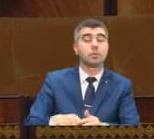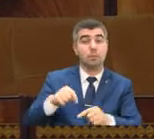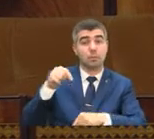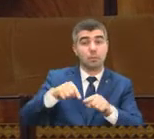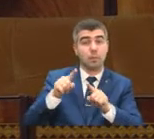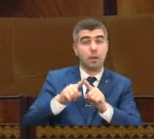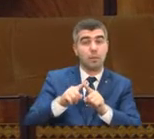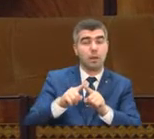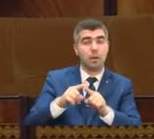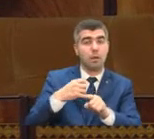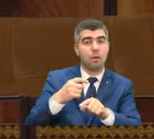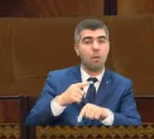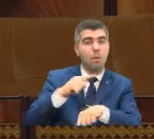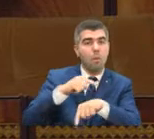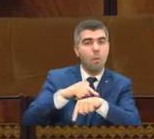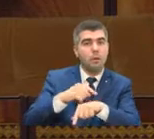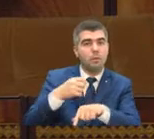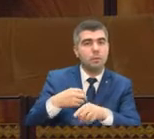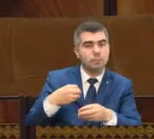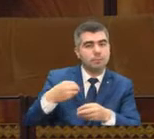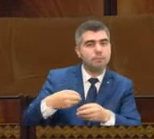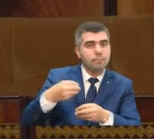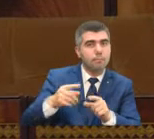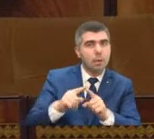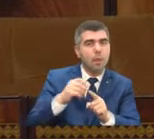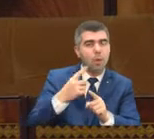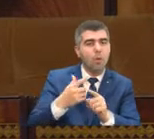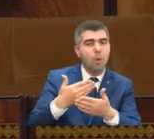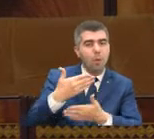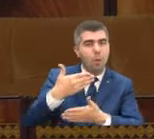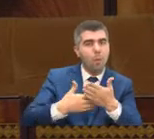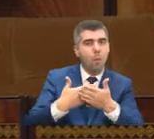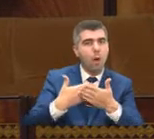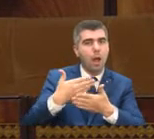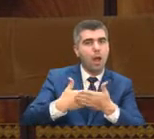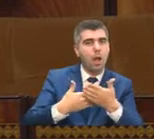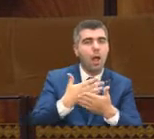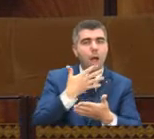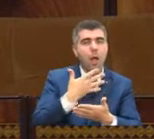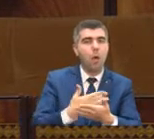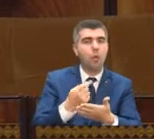المواعيد لتحرير الوكالات العدلية التي تتصرف في العقارات،